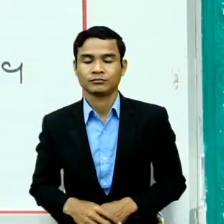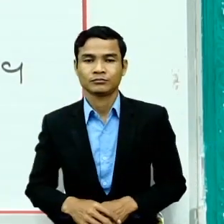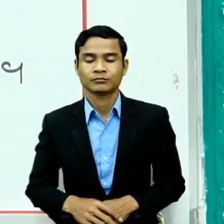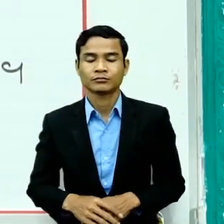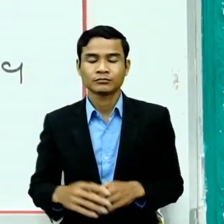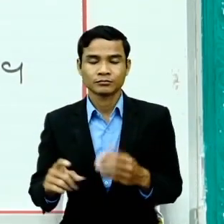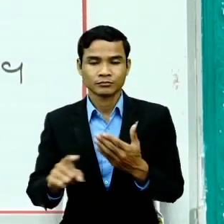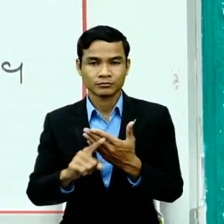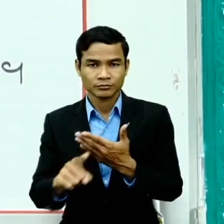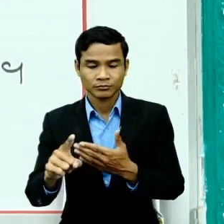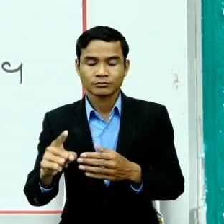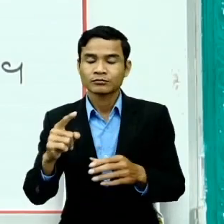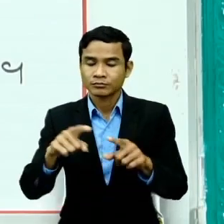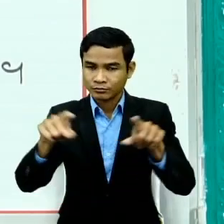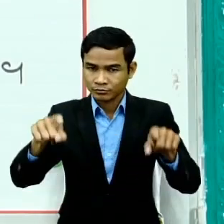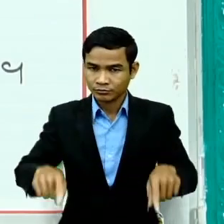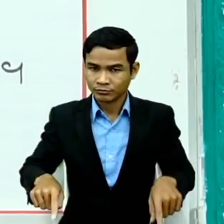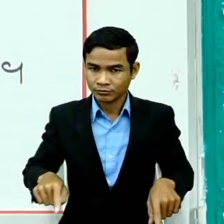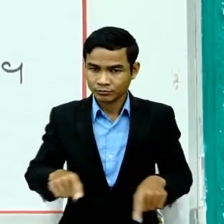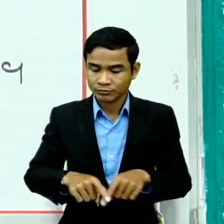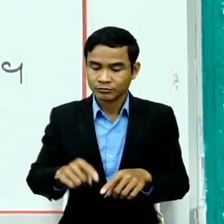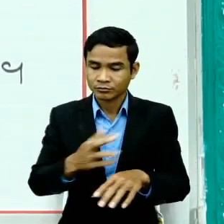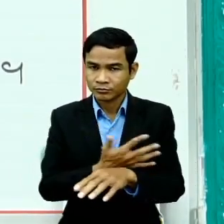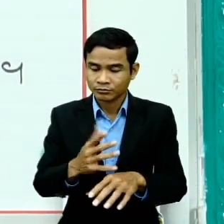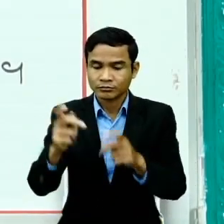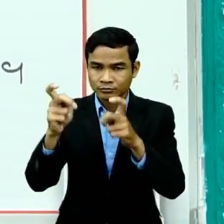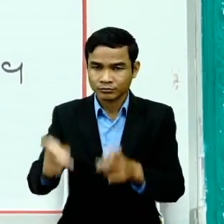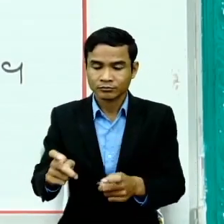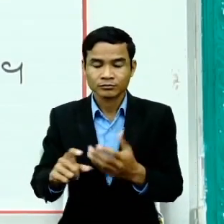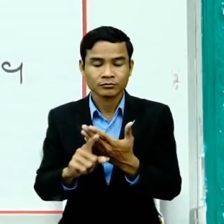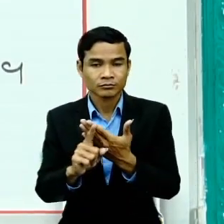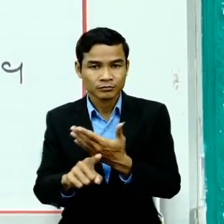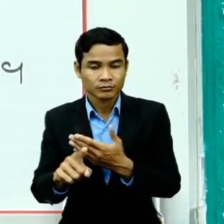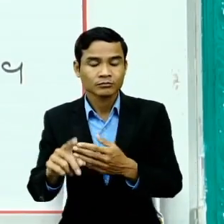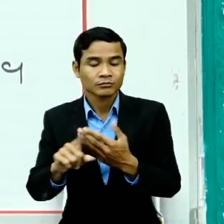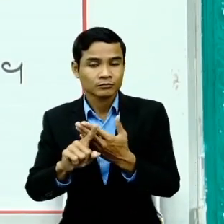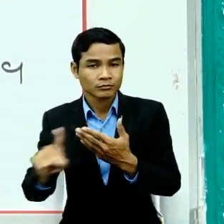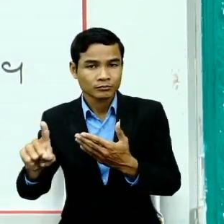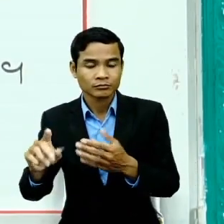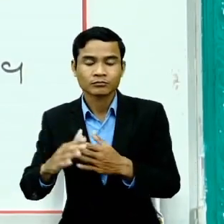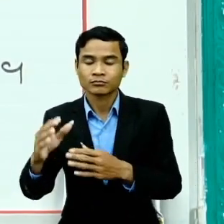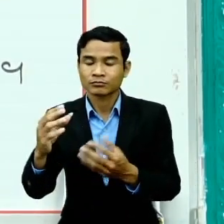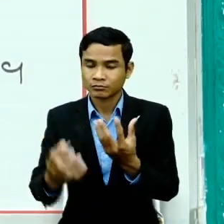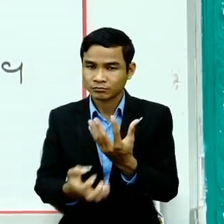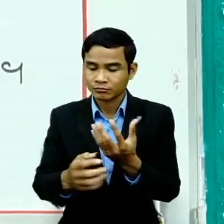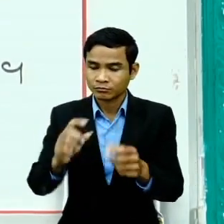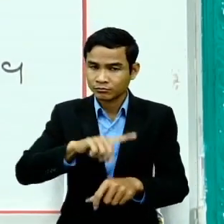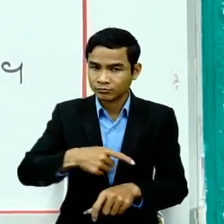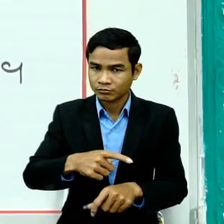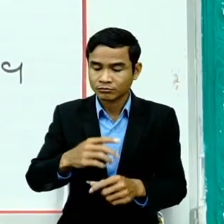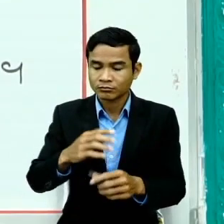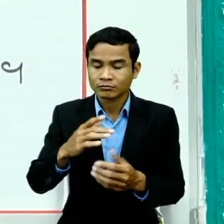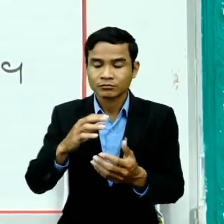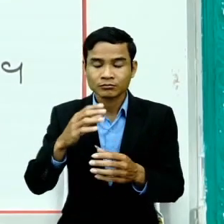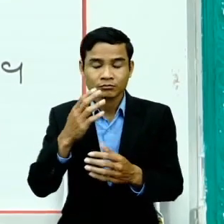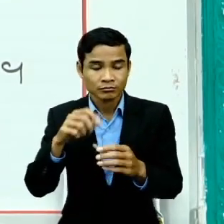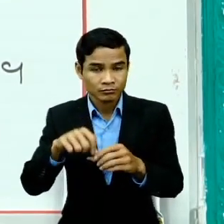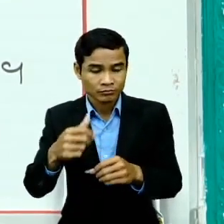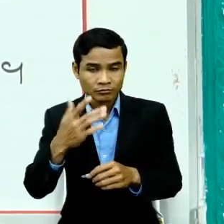cái bị phơ chầm cá quát liệt rụng ngó tự tháo thở sco